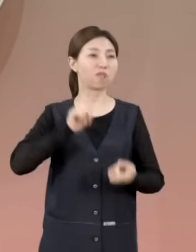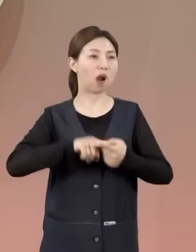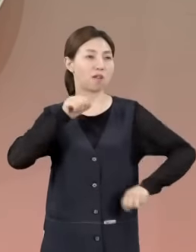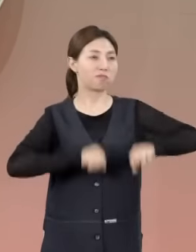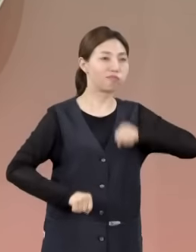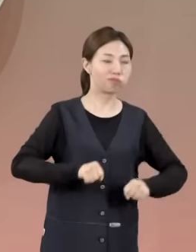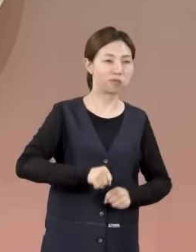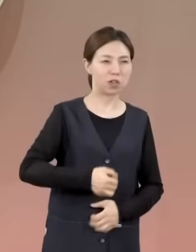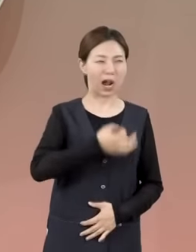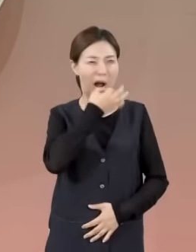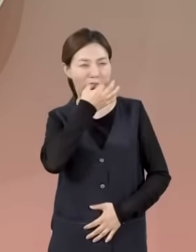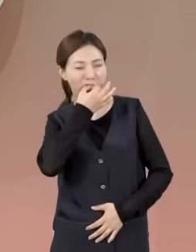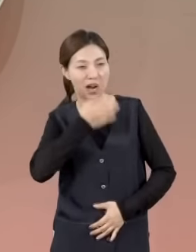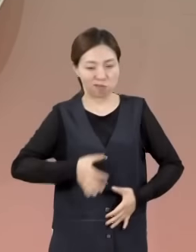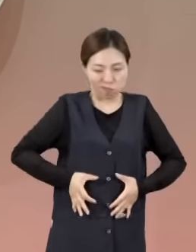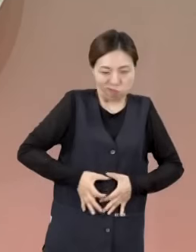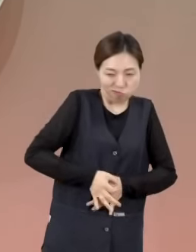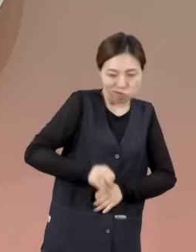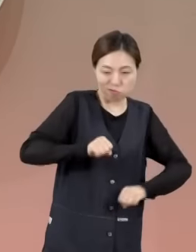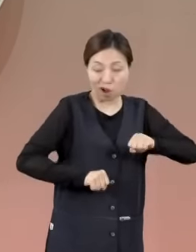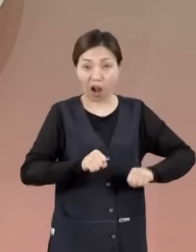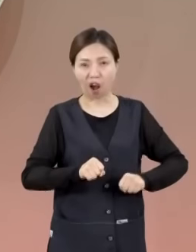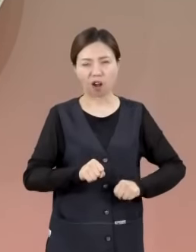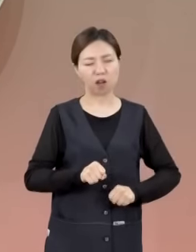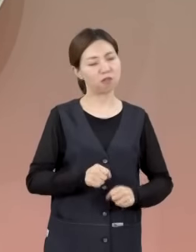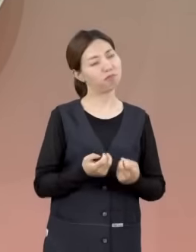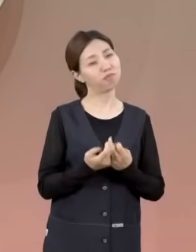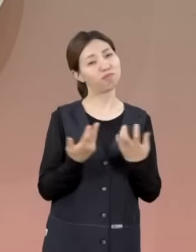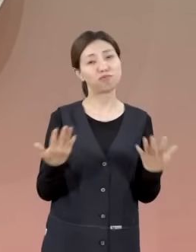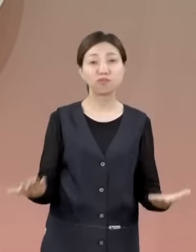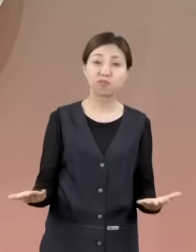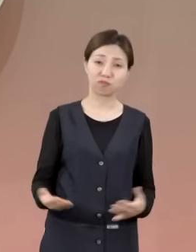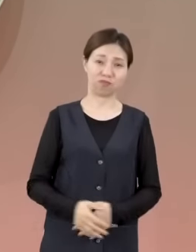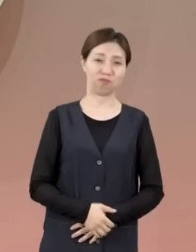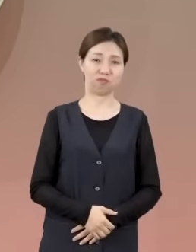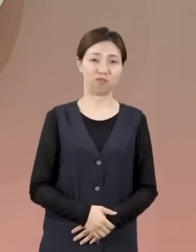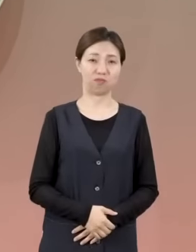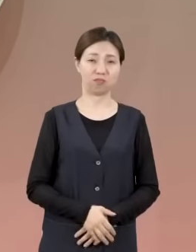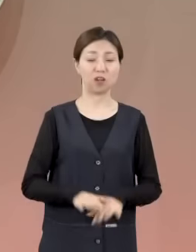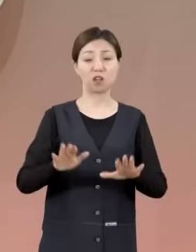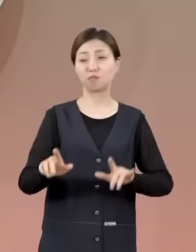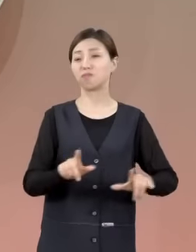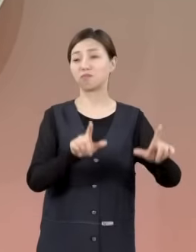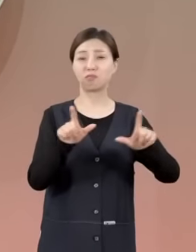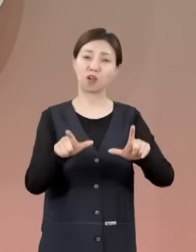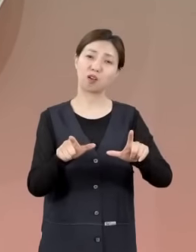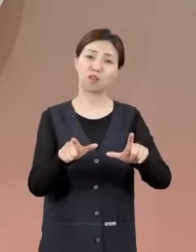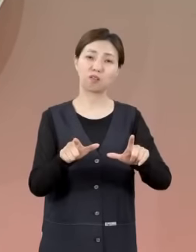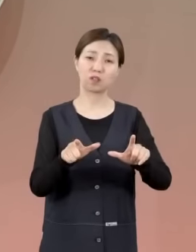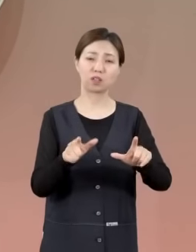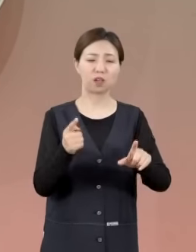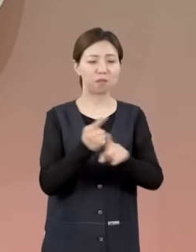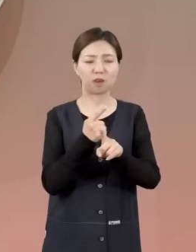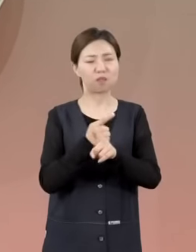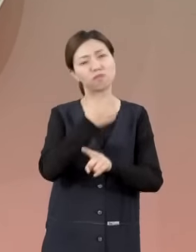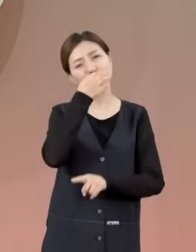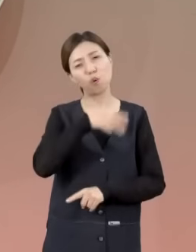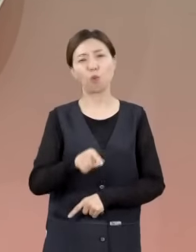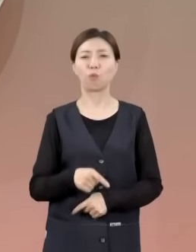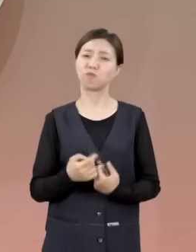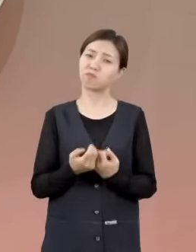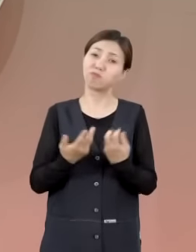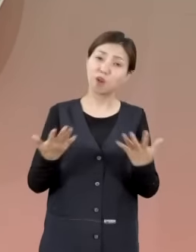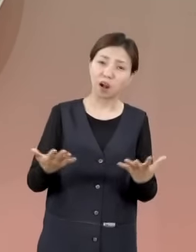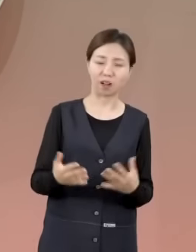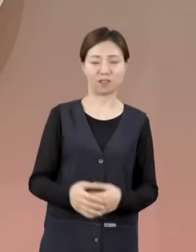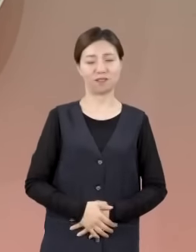싶은 대로 이기적인 마음으로 살아가는 분들은 이번 생에는 답이 없죠 뭐 할 수 없죠 이번 생에 또 닦아야 할 그